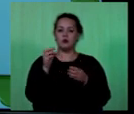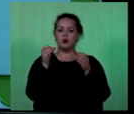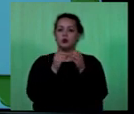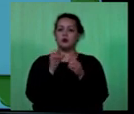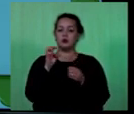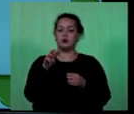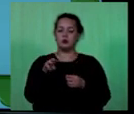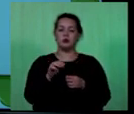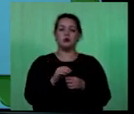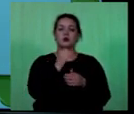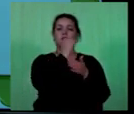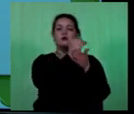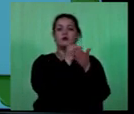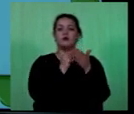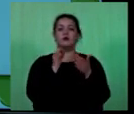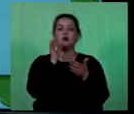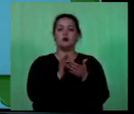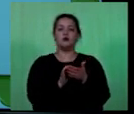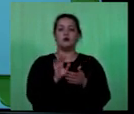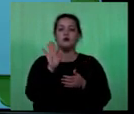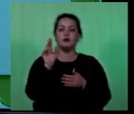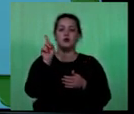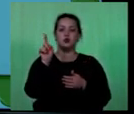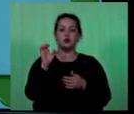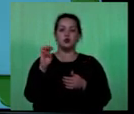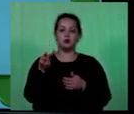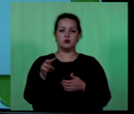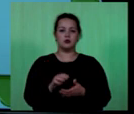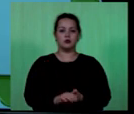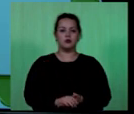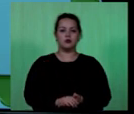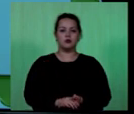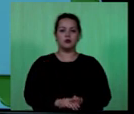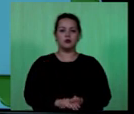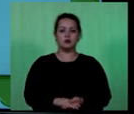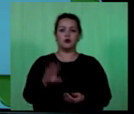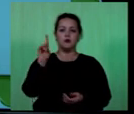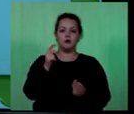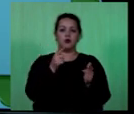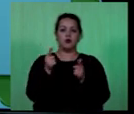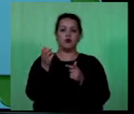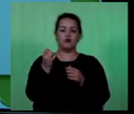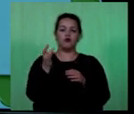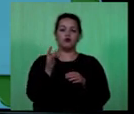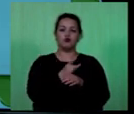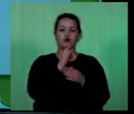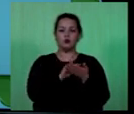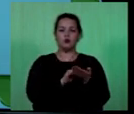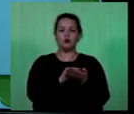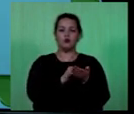сантиметров и вариант ответа в 100 сантиметров вы готовы ещё раз повторяю